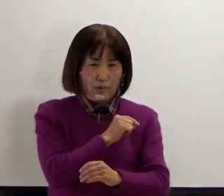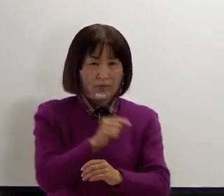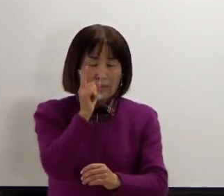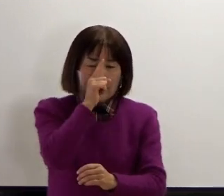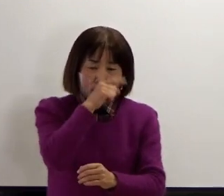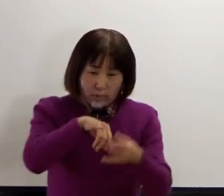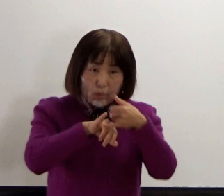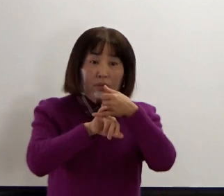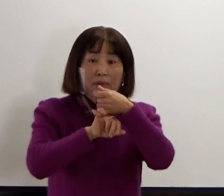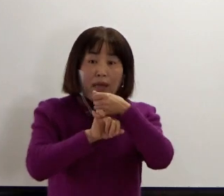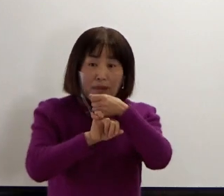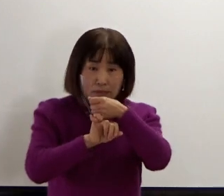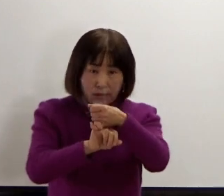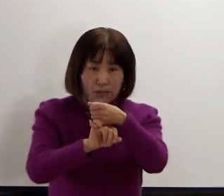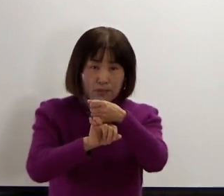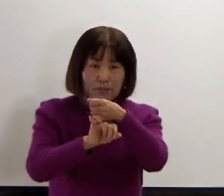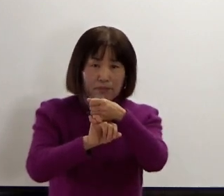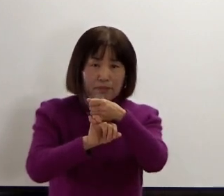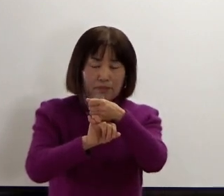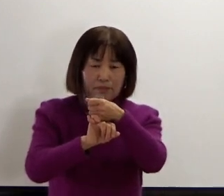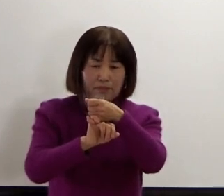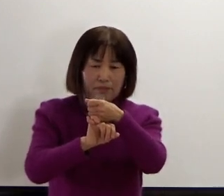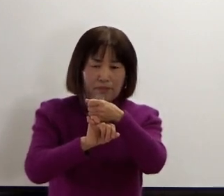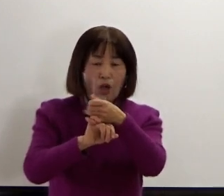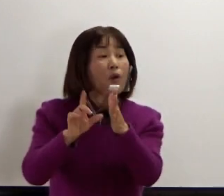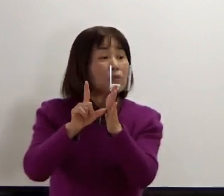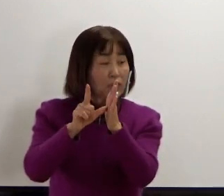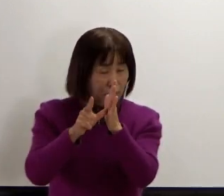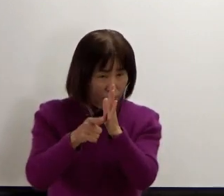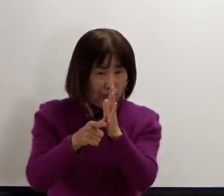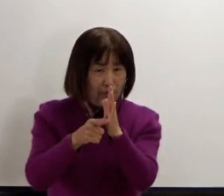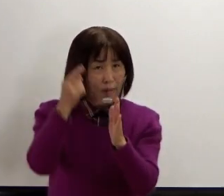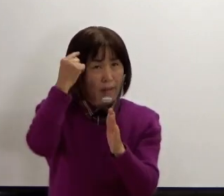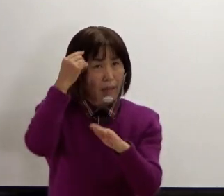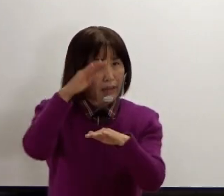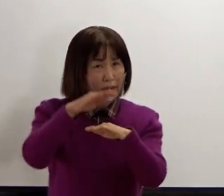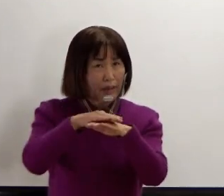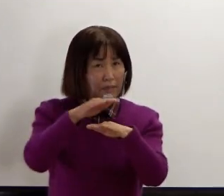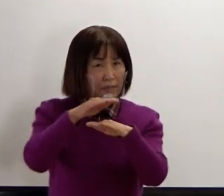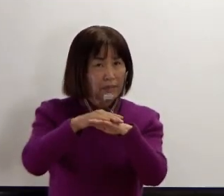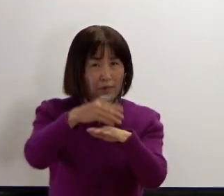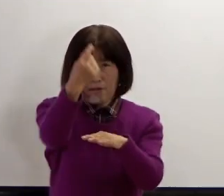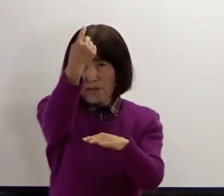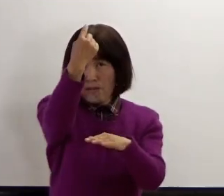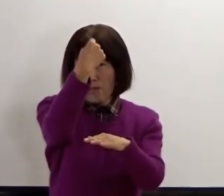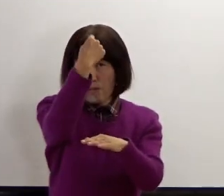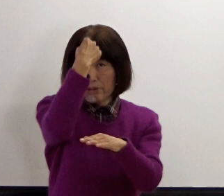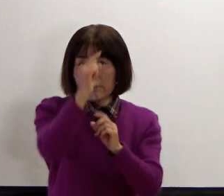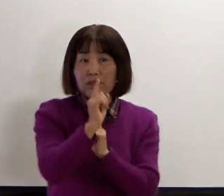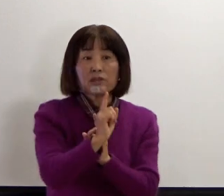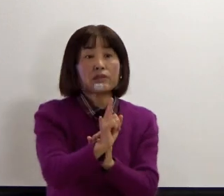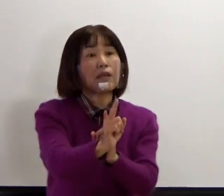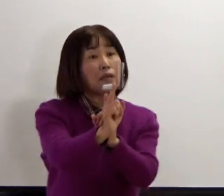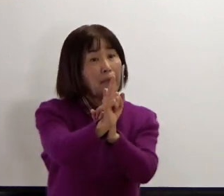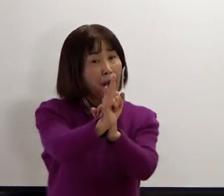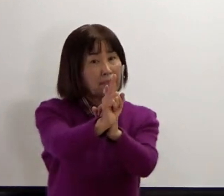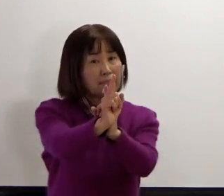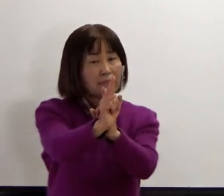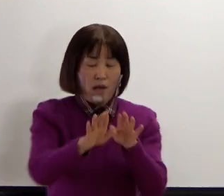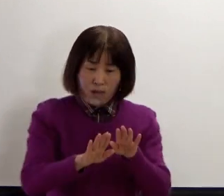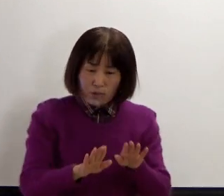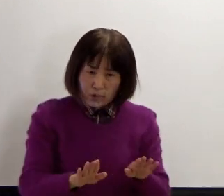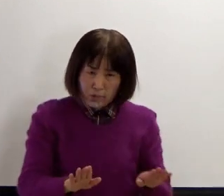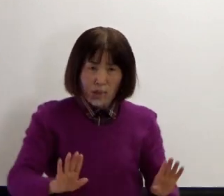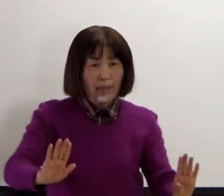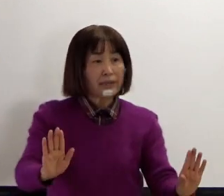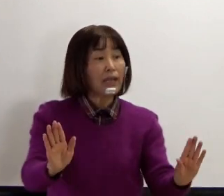イスラエルの特にこの旧約聖書のものの考え方といいますか、その